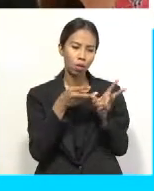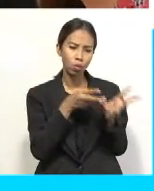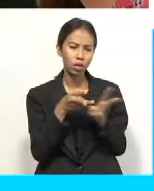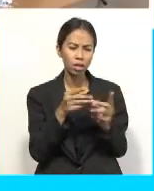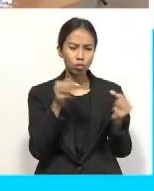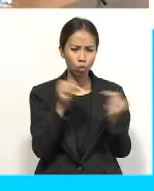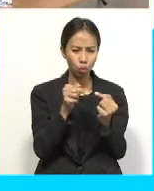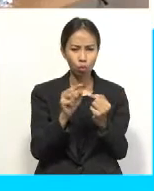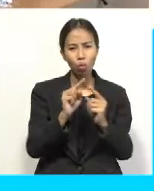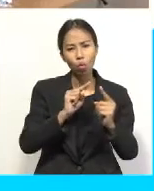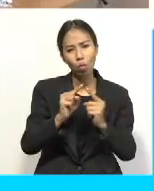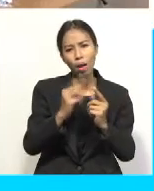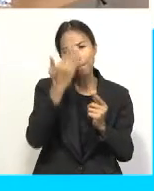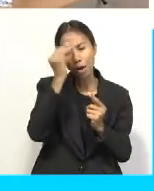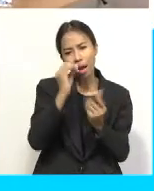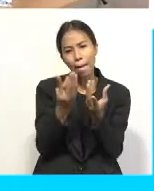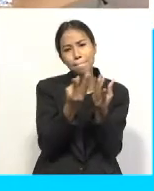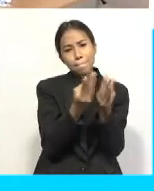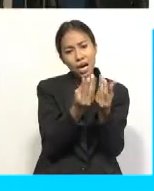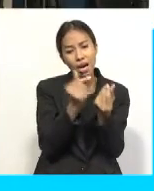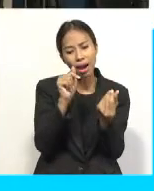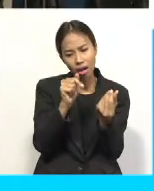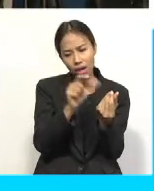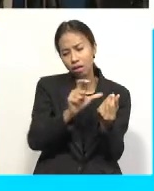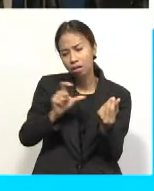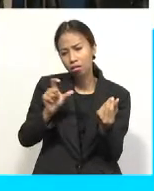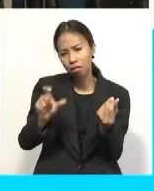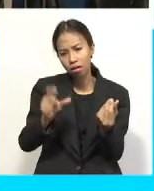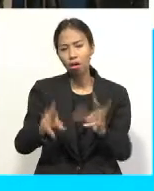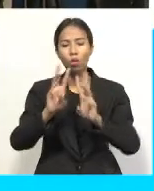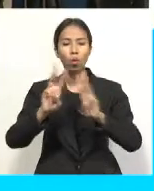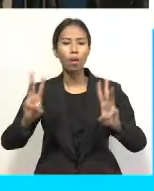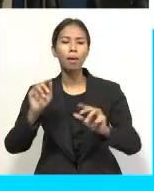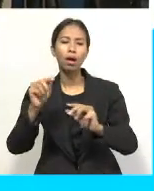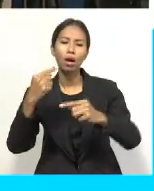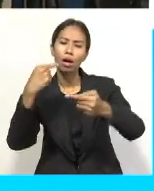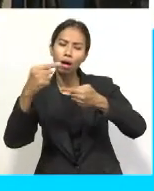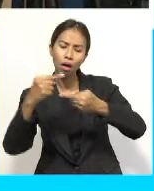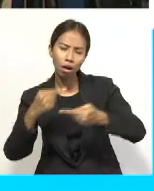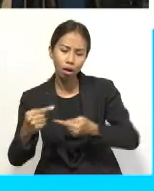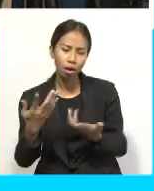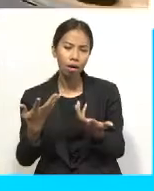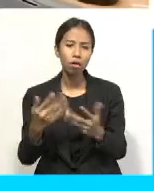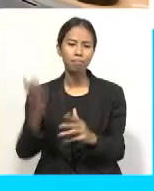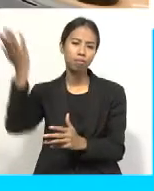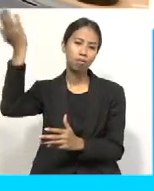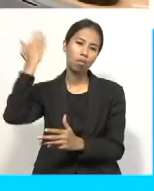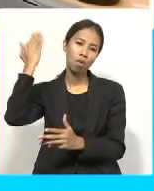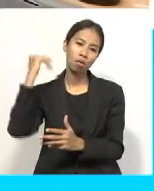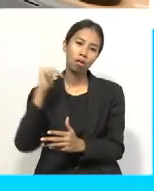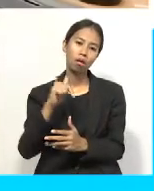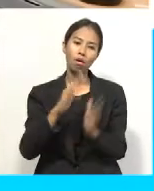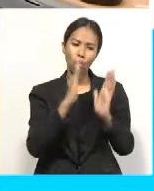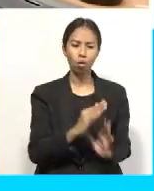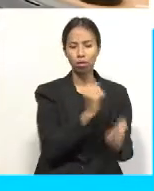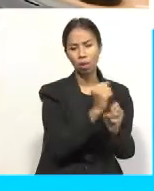ต่อเนื่องจากเบอร์โทรศัพท์ที่ให้ไว้แล้วก็ช่องทางทางเว็บบอร์ดที่มีการสอบถามกันเข้ามาเนี่ยพบว่าที่ผ่านมาครับไม่มีเจ้าหน้าที่ของทาง